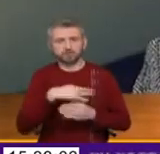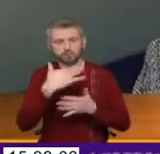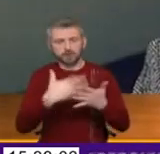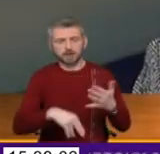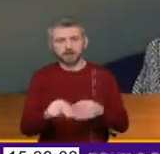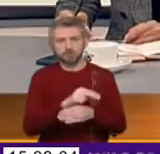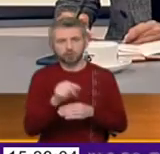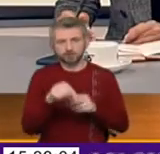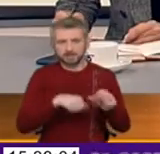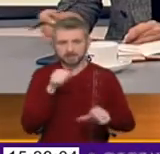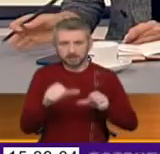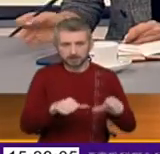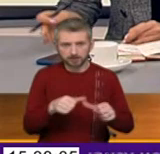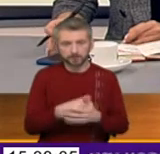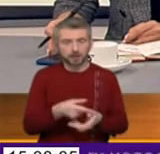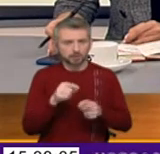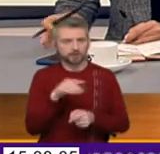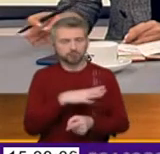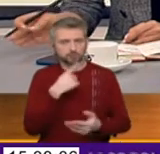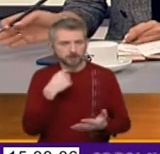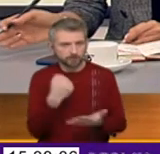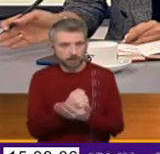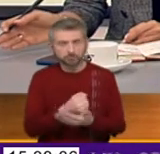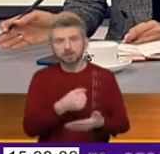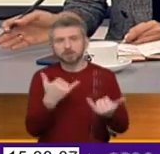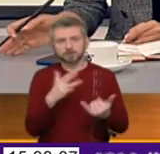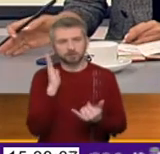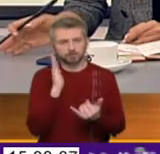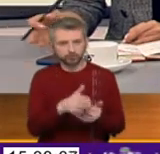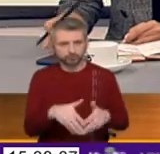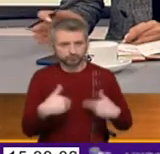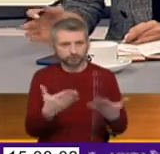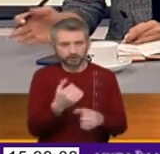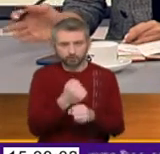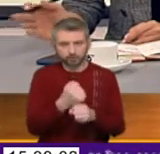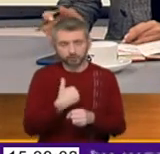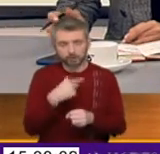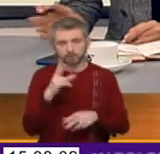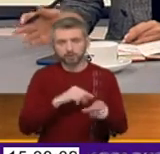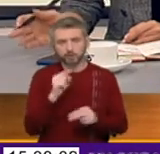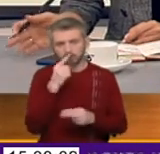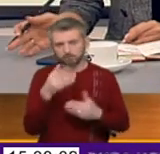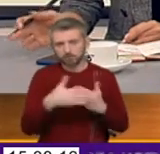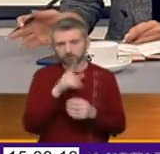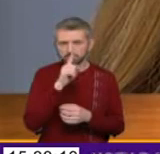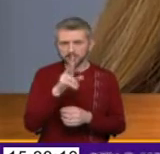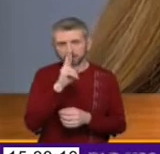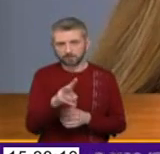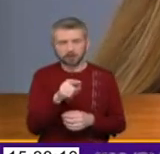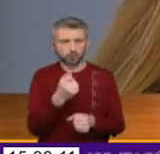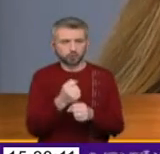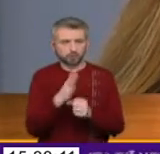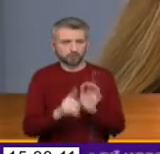ремонтів на цей рік. Ну і насправді він був затверджений, от зараз він буде виходити в роботу, я сподіваюся, там, що найближчий місяць-два вже ці